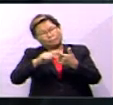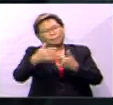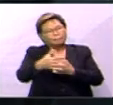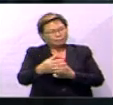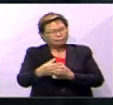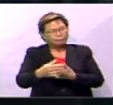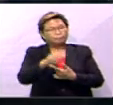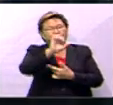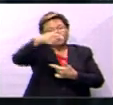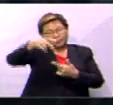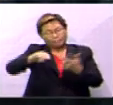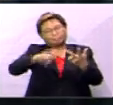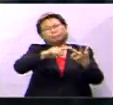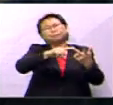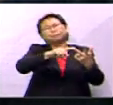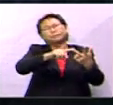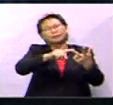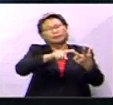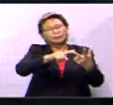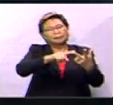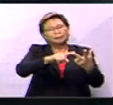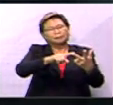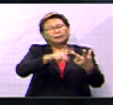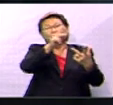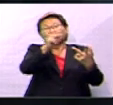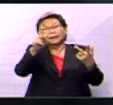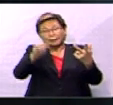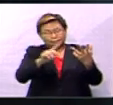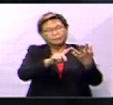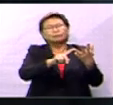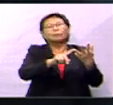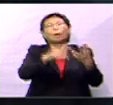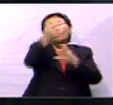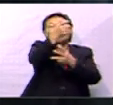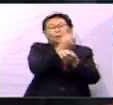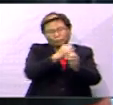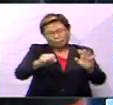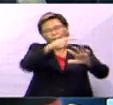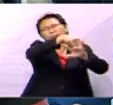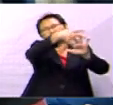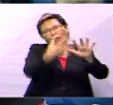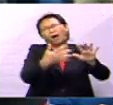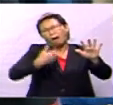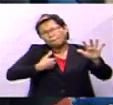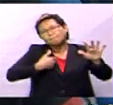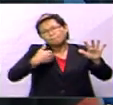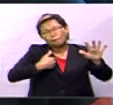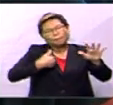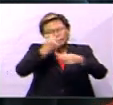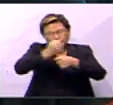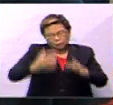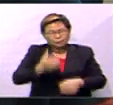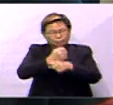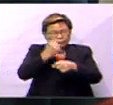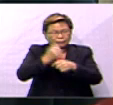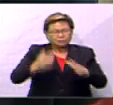pejabat APM, juga pejabat kesihatan, termasuk juga bomba dan penyelamat dan juga tidak ketinggalan kaki tangan di